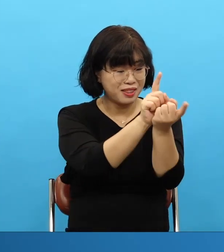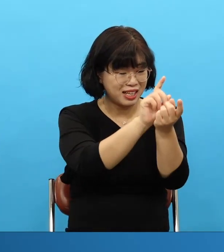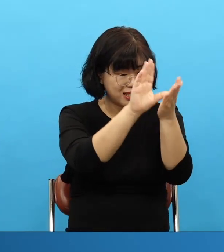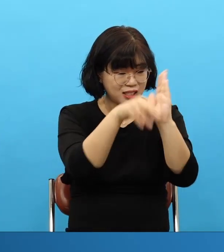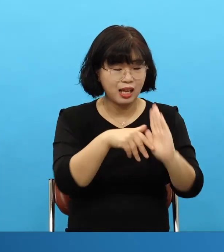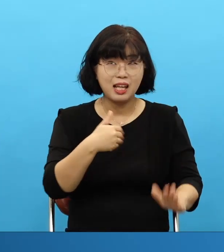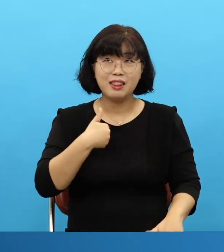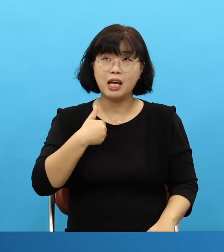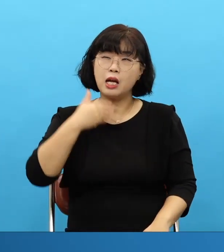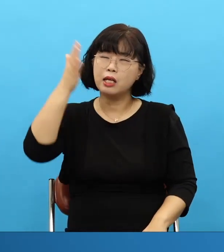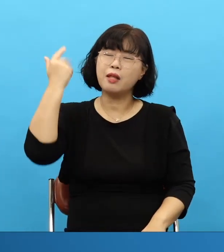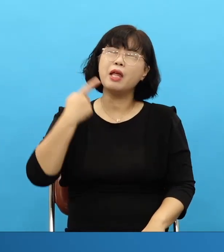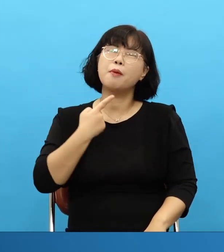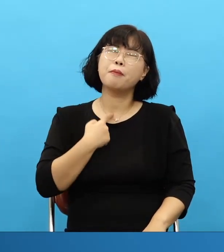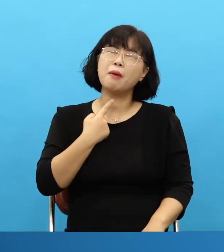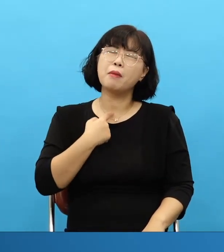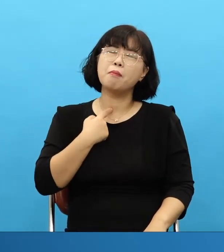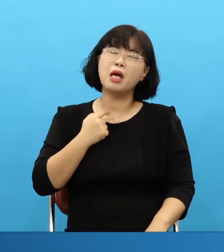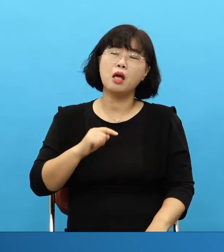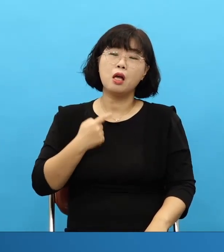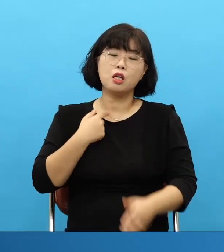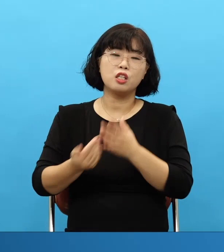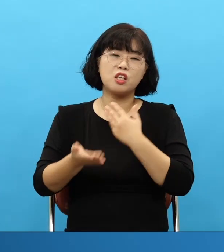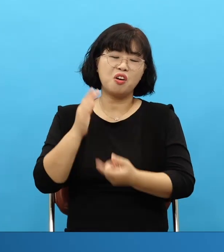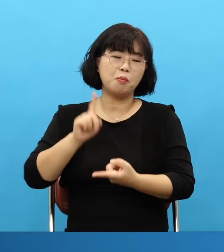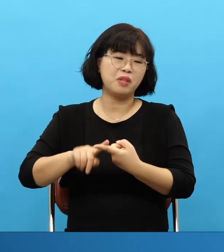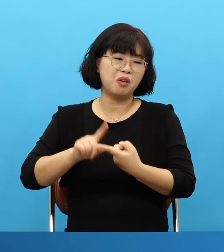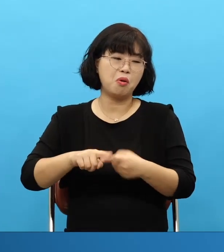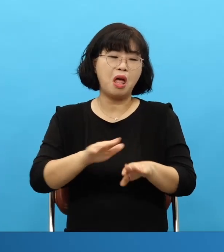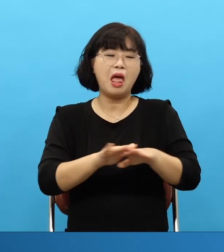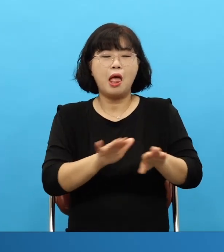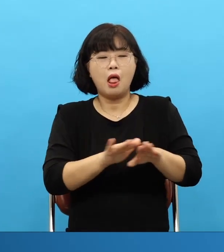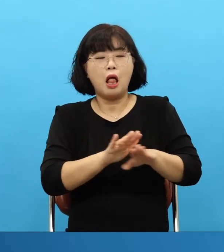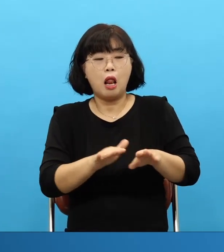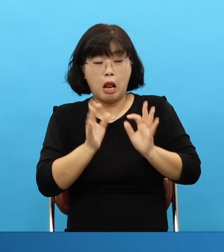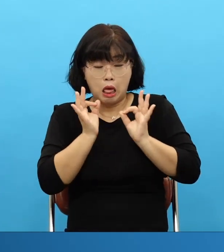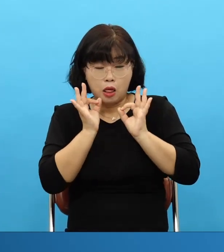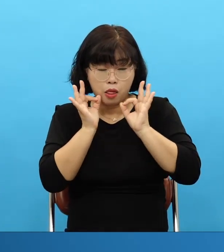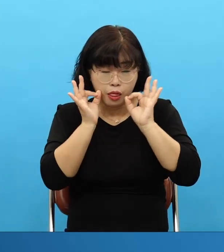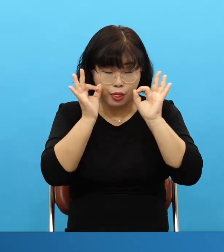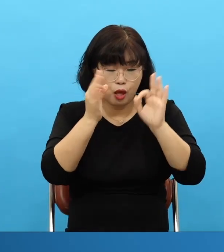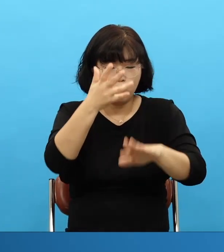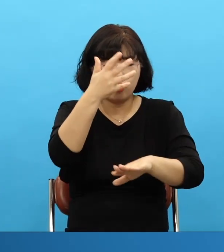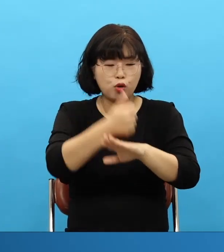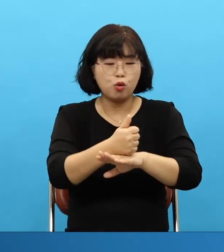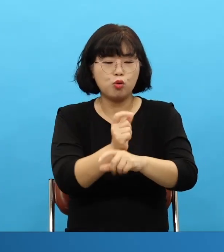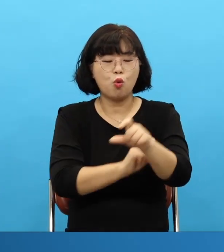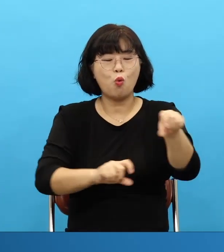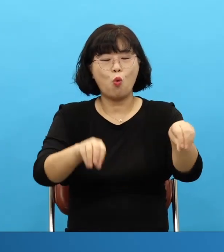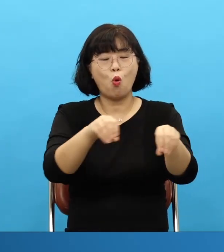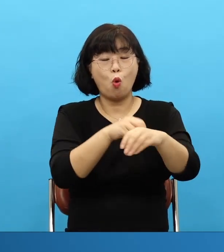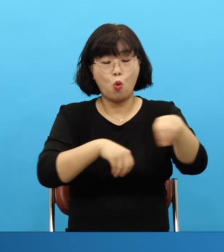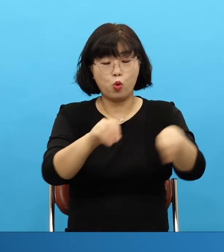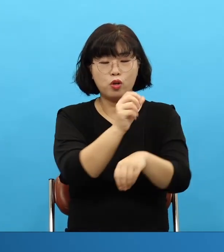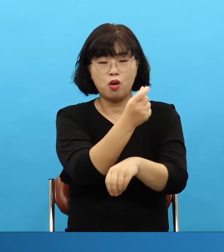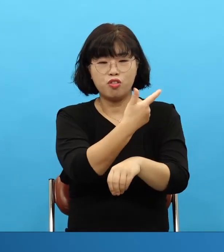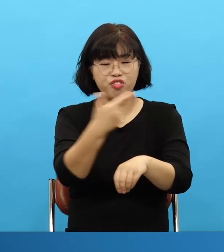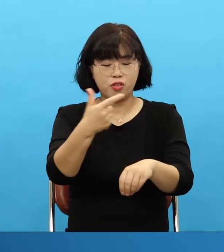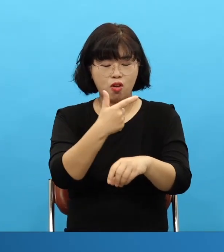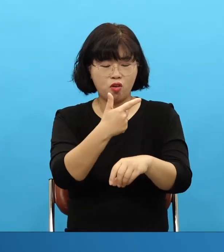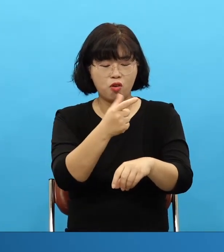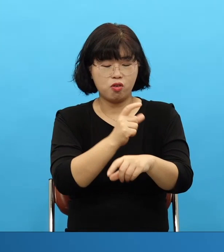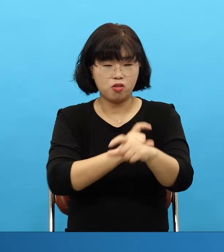encounter a problem, of course I have no choice but to interpret it through my own thinking. 그게 엄청난 문제를 일으키는 겁니다. But that brings about